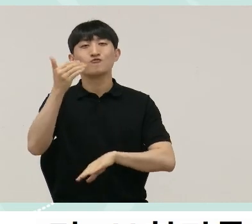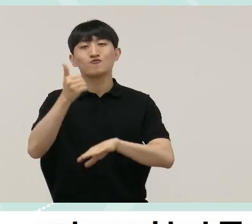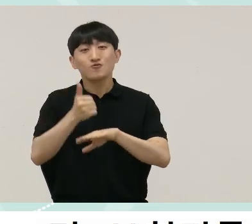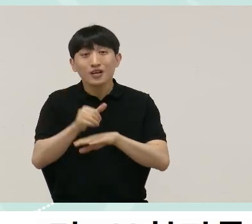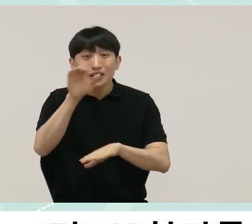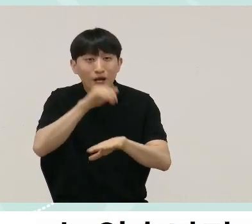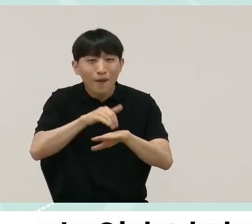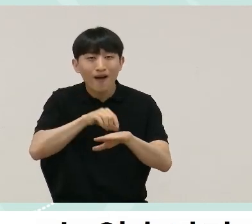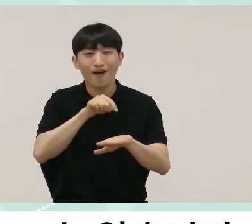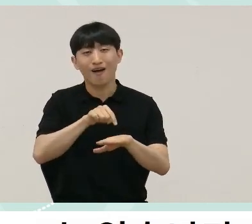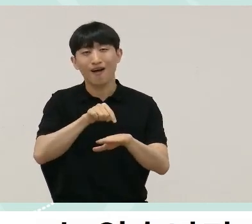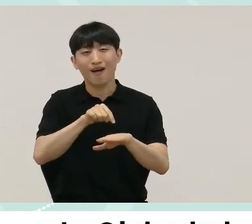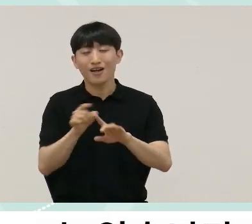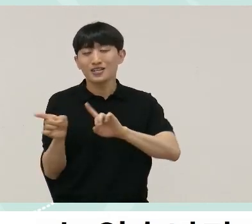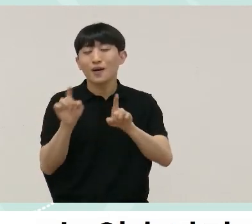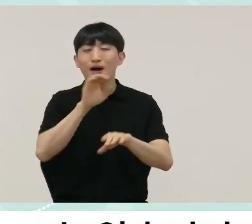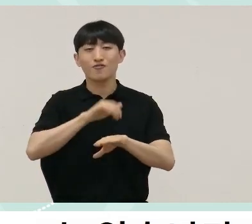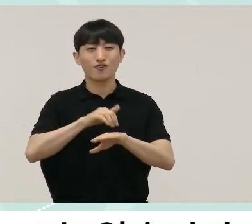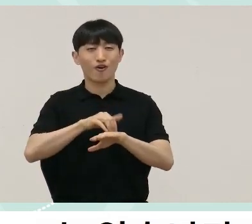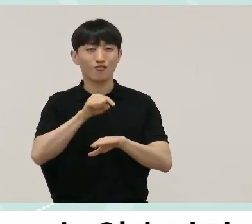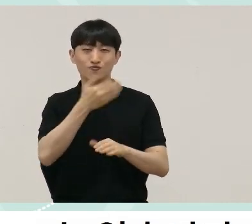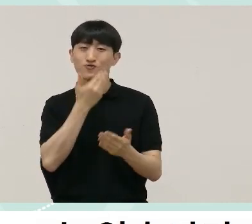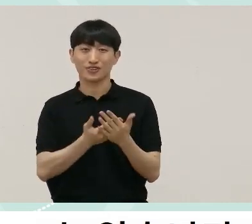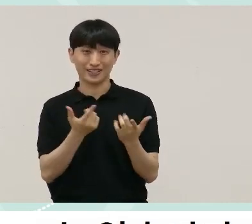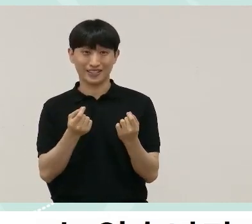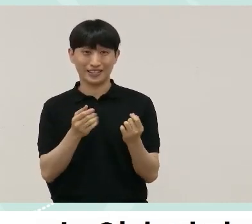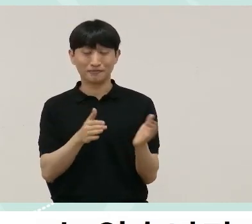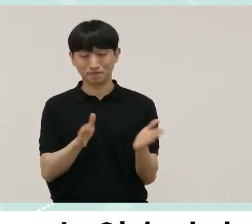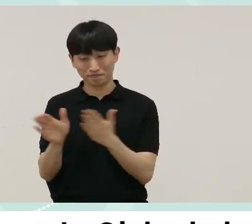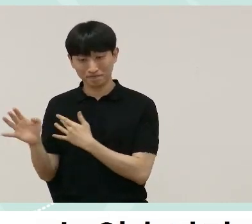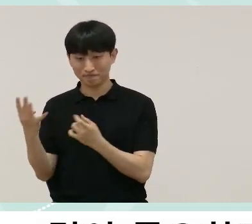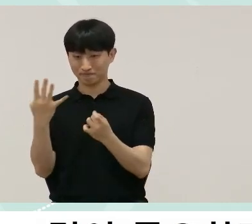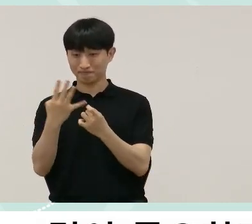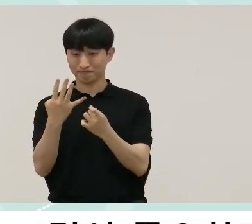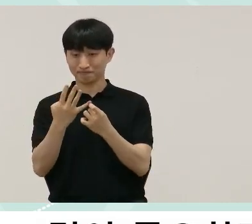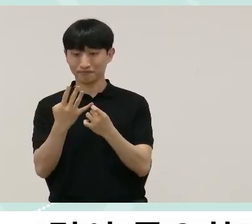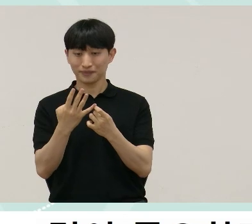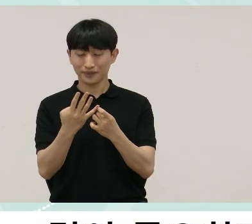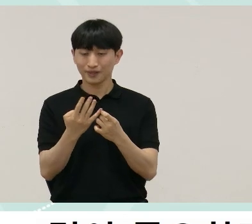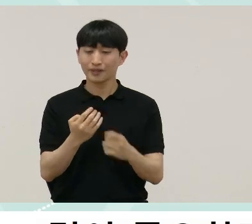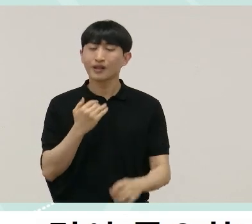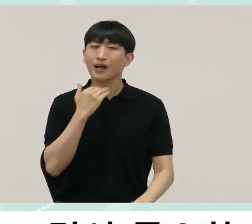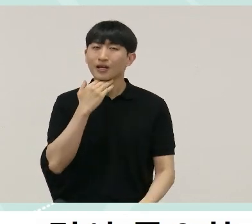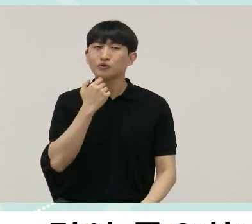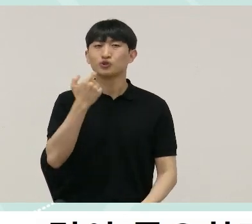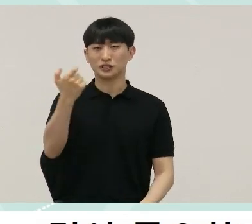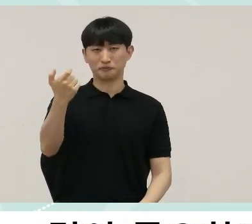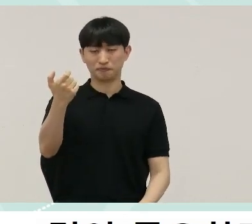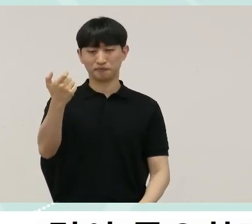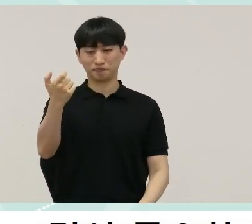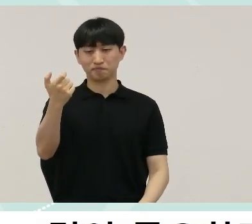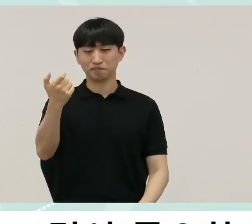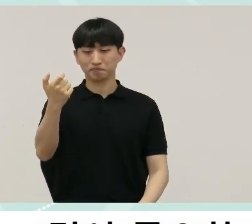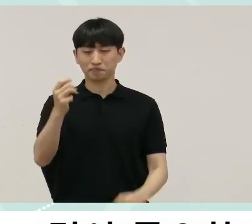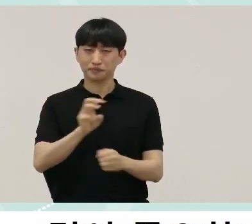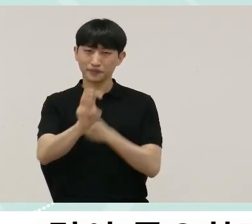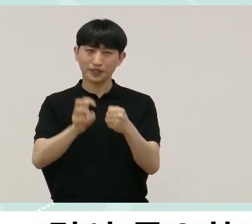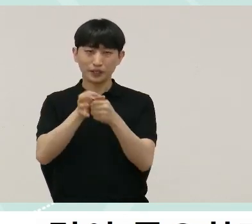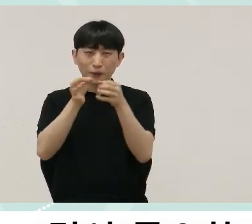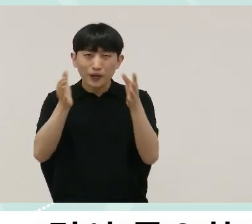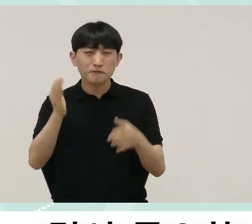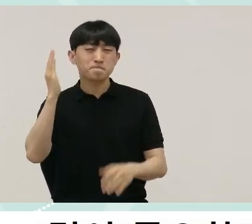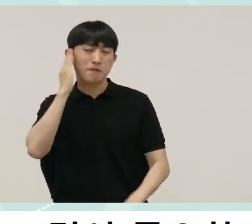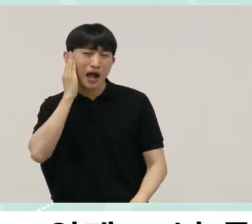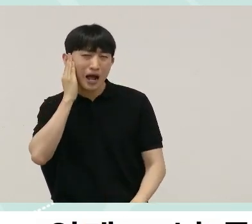있습니다. 다음은 성인인데 30년 동안 난청 기간이 있었어요. 60세인데요. 보청기를